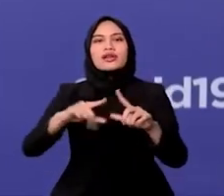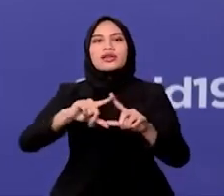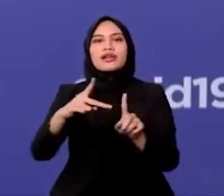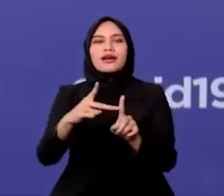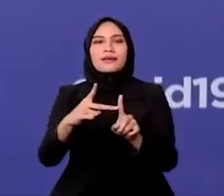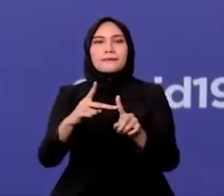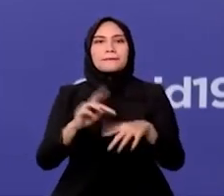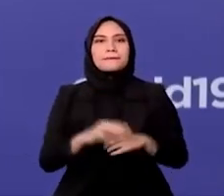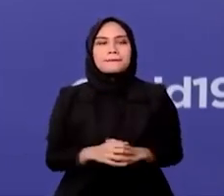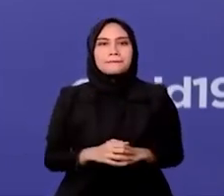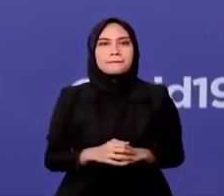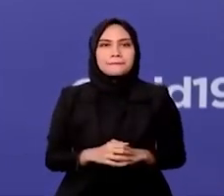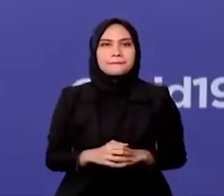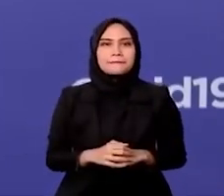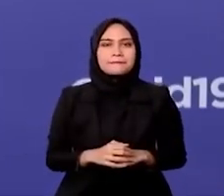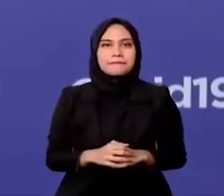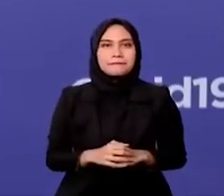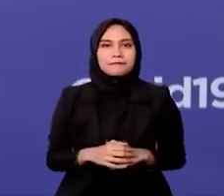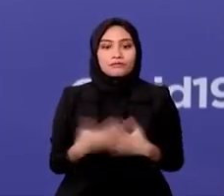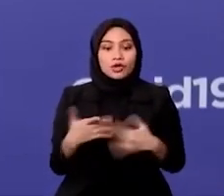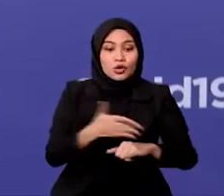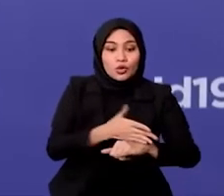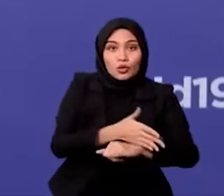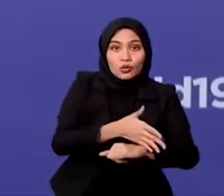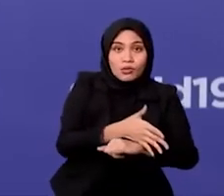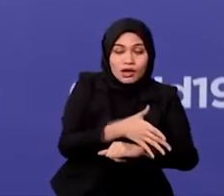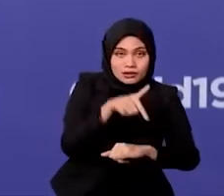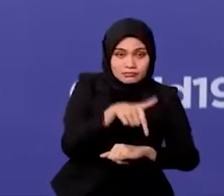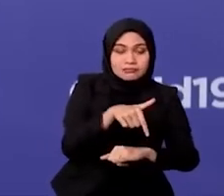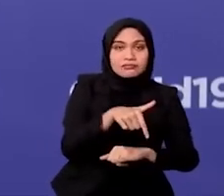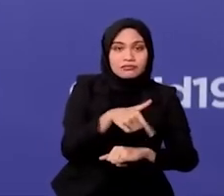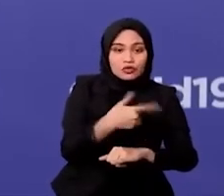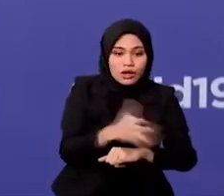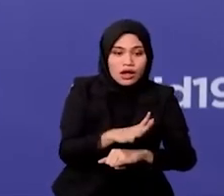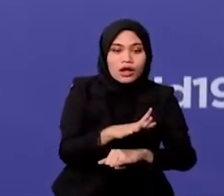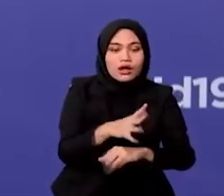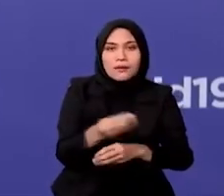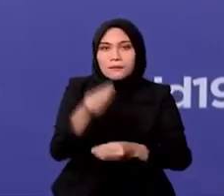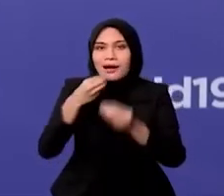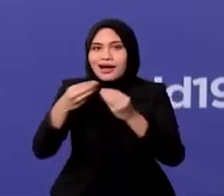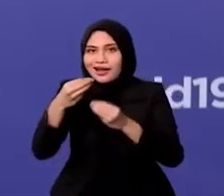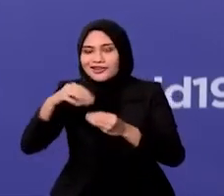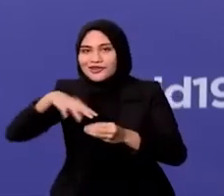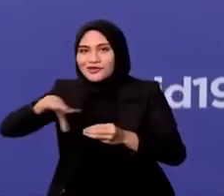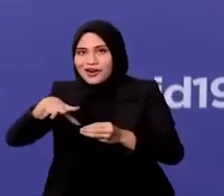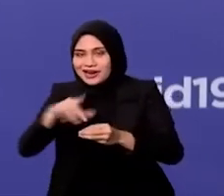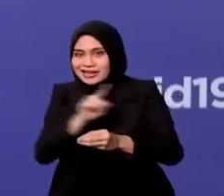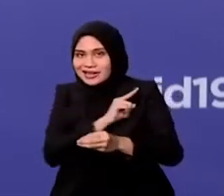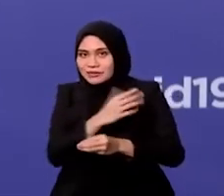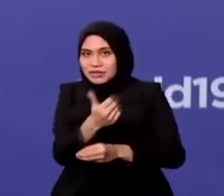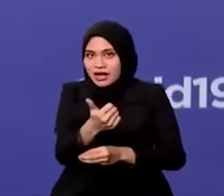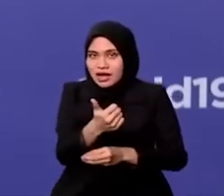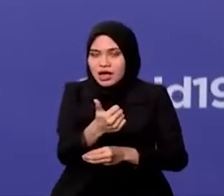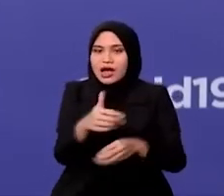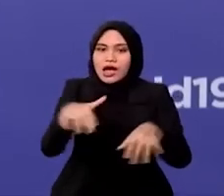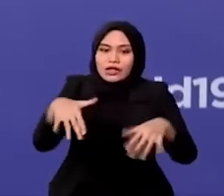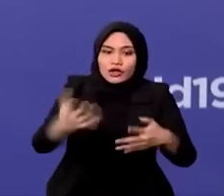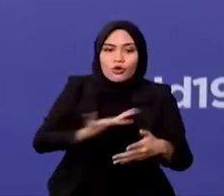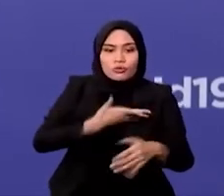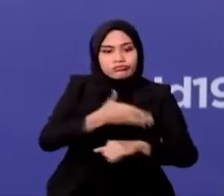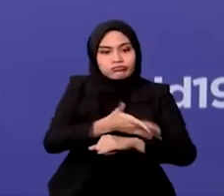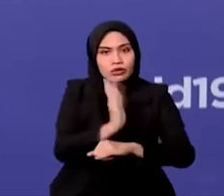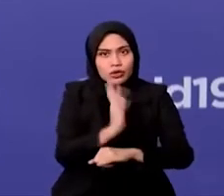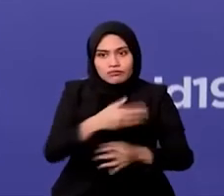dianjurkan daging kurban sebagian boleh dimakan oleh yang berkurban dan keluarganya sebagian boleh